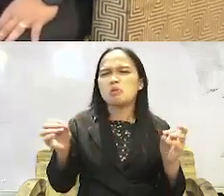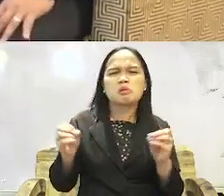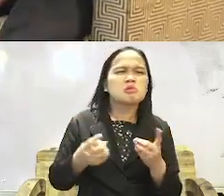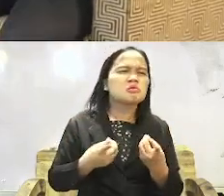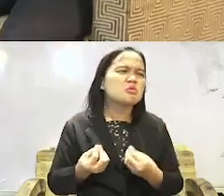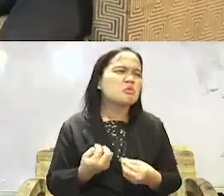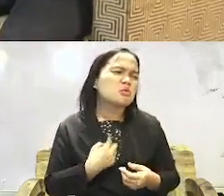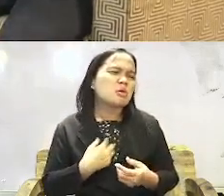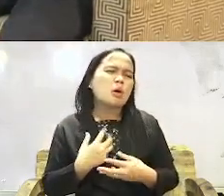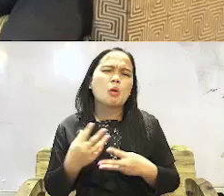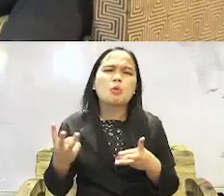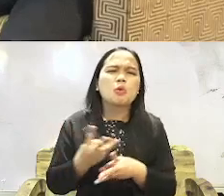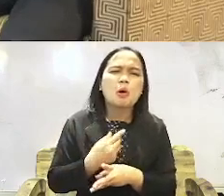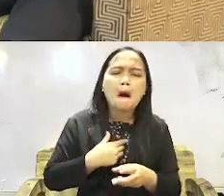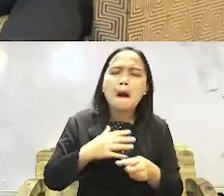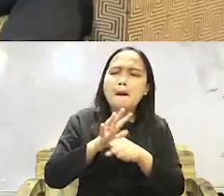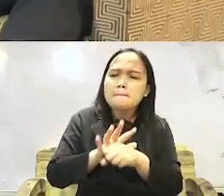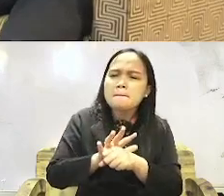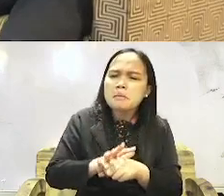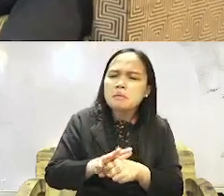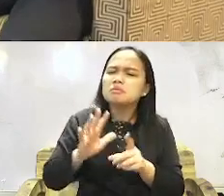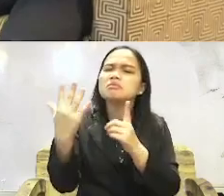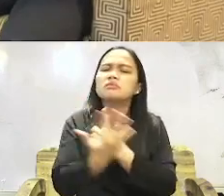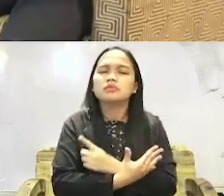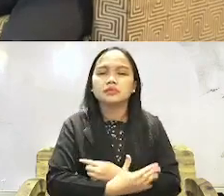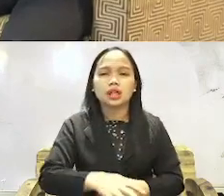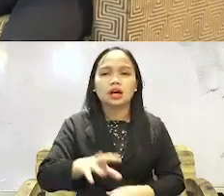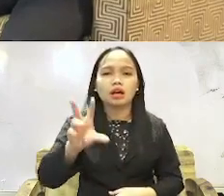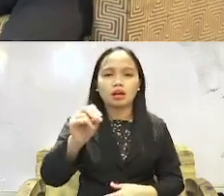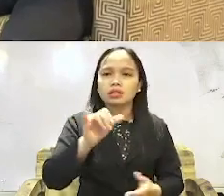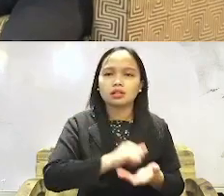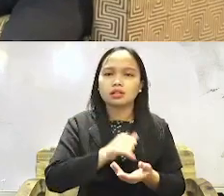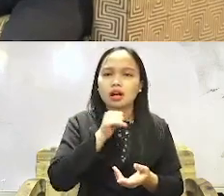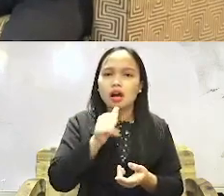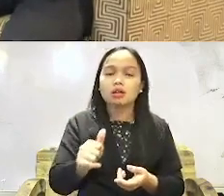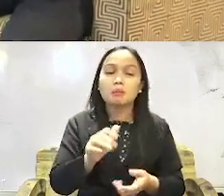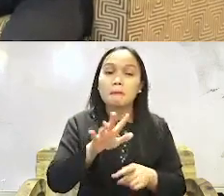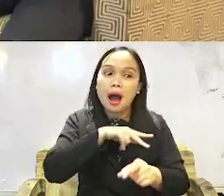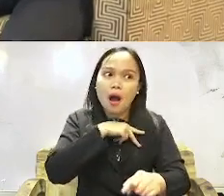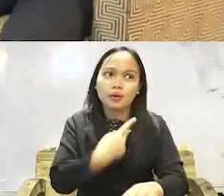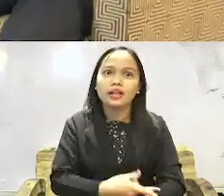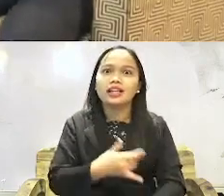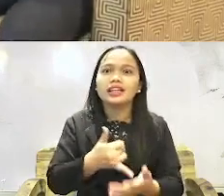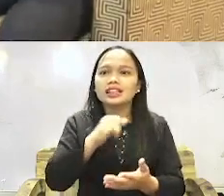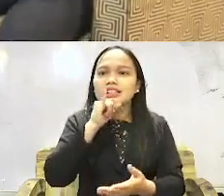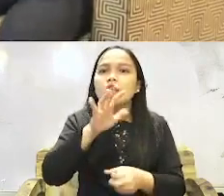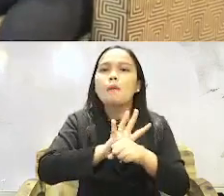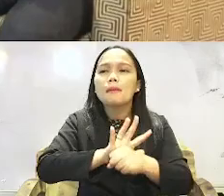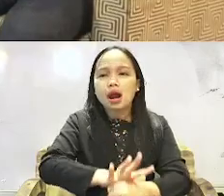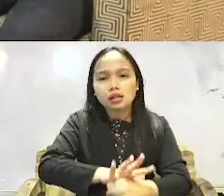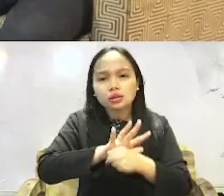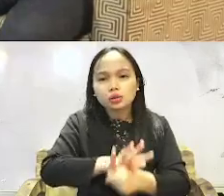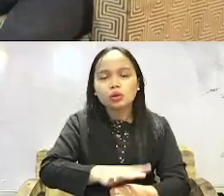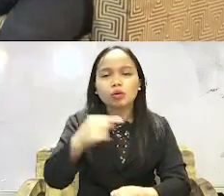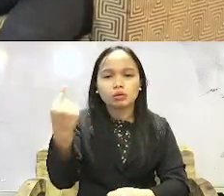Talagang grabe yung peer pressure. Oops! It's not power, it's pressure. Diba? Ibig sabihin, dadalin